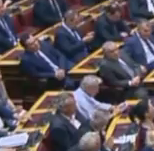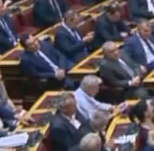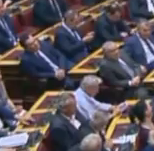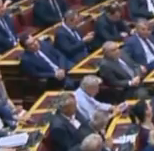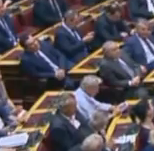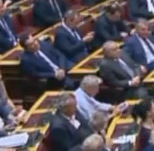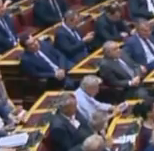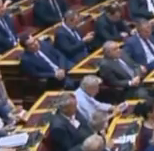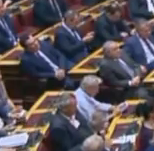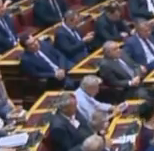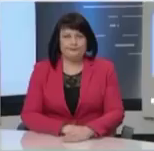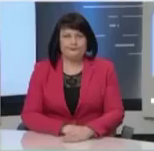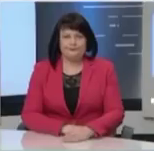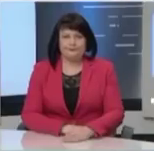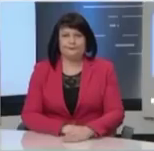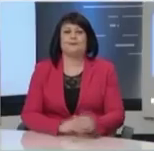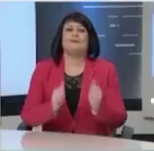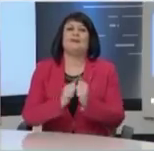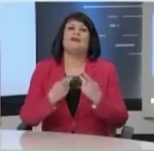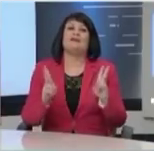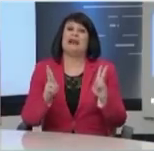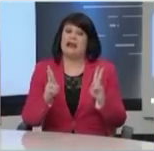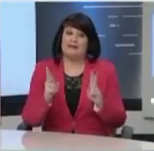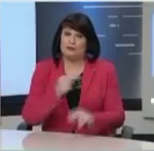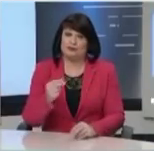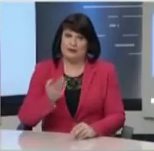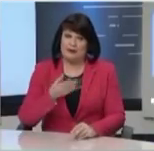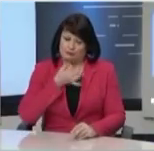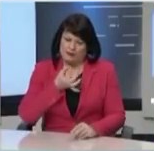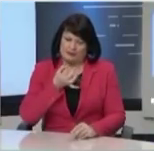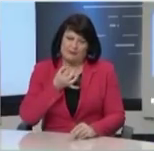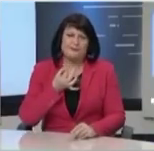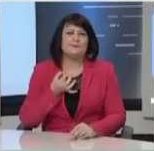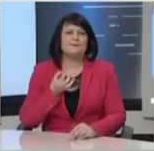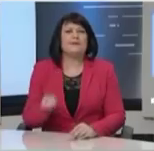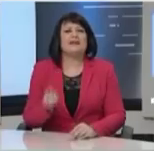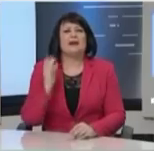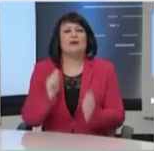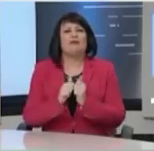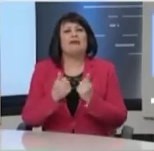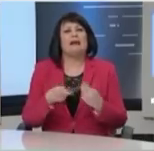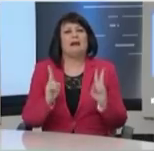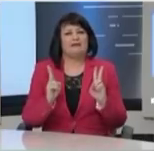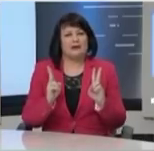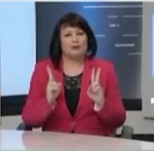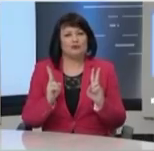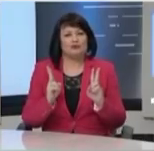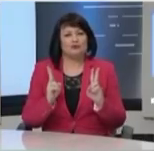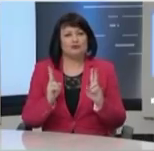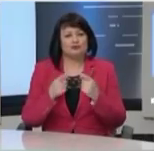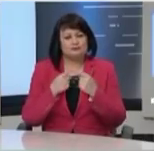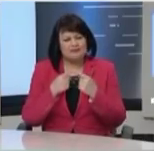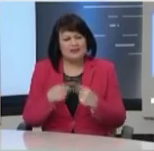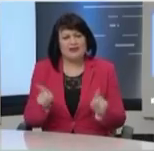Ελάτε. Με τους φιλελεύθερους λοιπόν έλεγα, κυρίες και κύριοι συνάδελφοι, και με τους νεοφιλελεύθερους μας